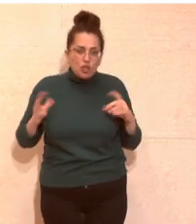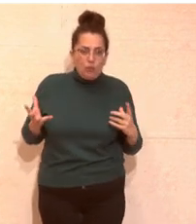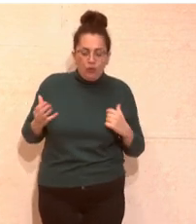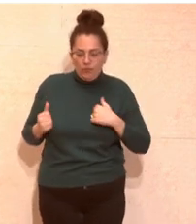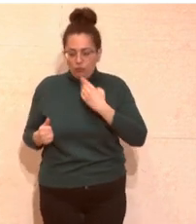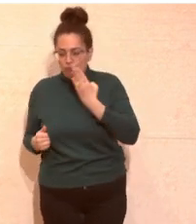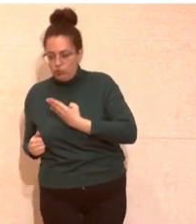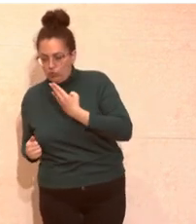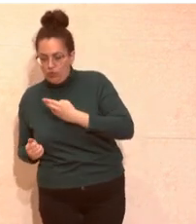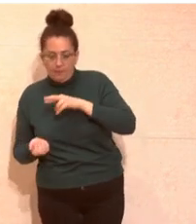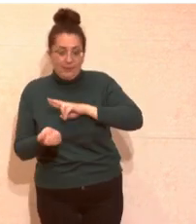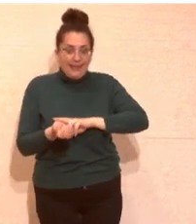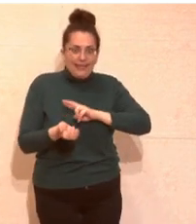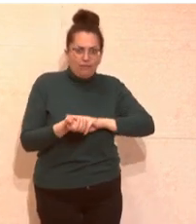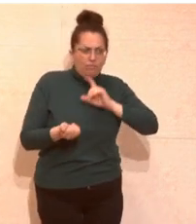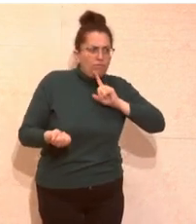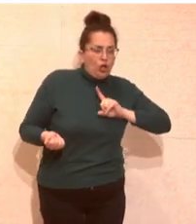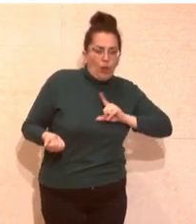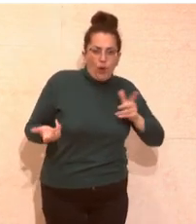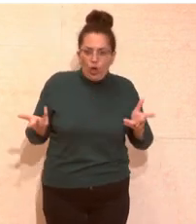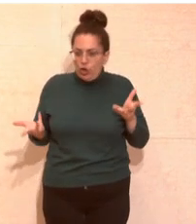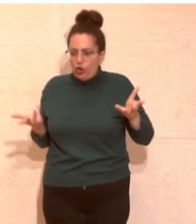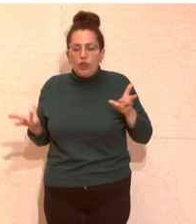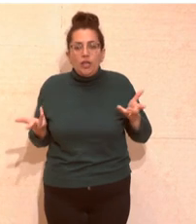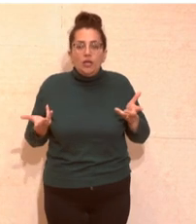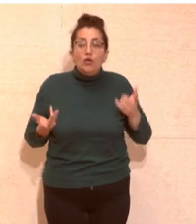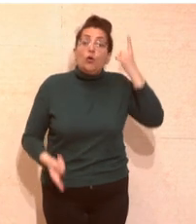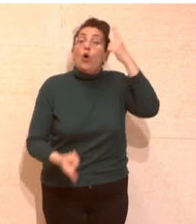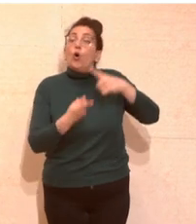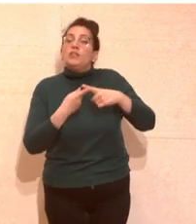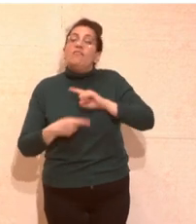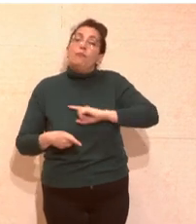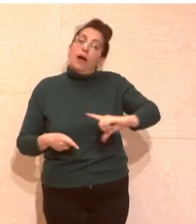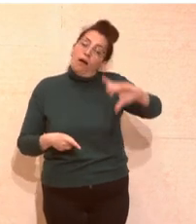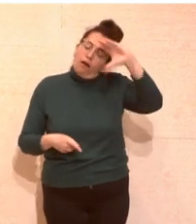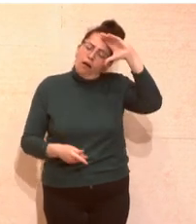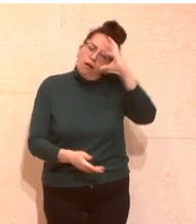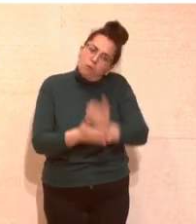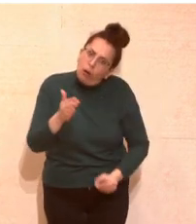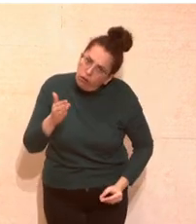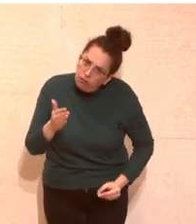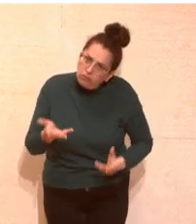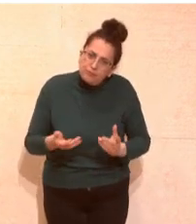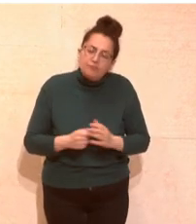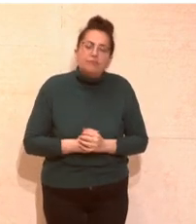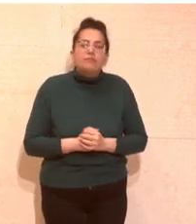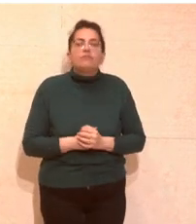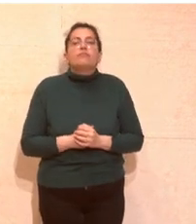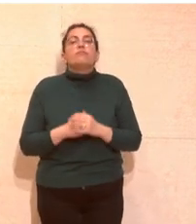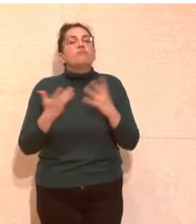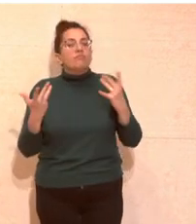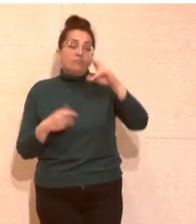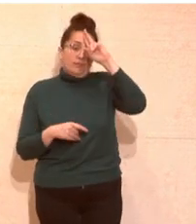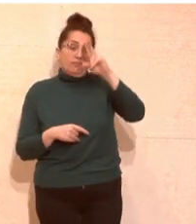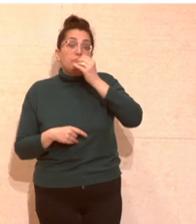besoins, pour ne pas être justement dans la zone rouge. Alors bien sûr, il y a les mauvaises habitudes et on voit